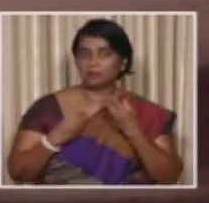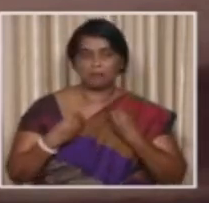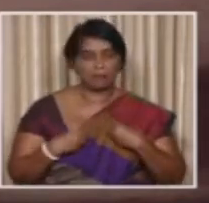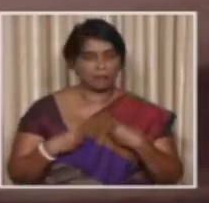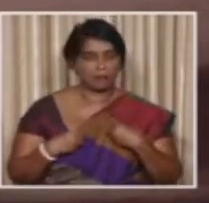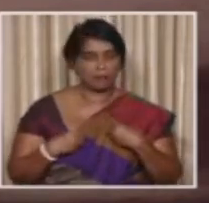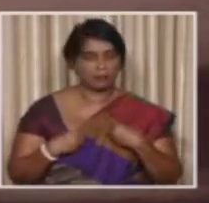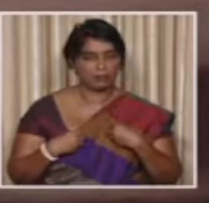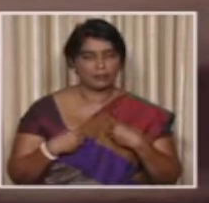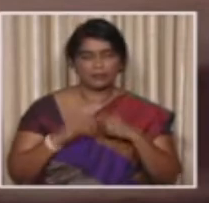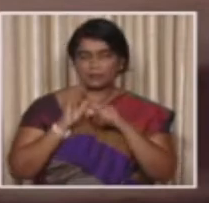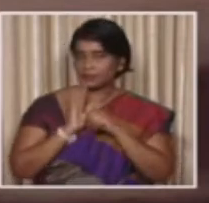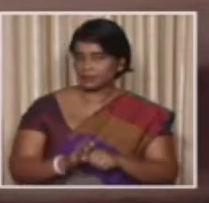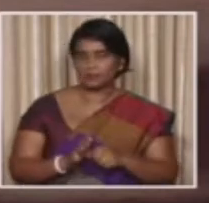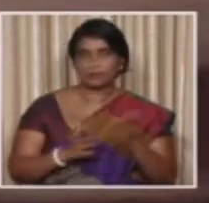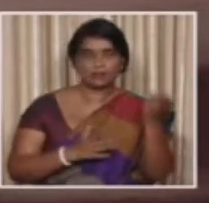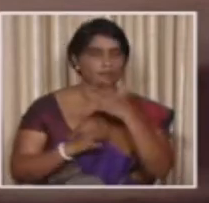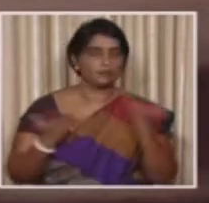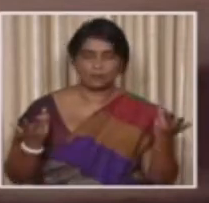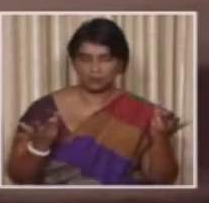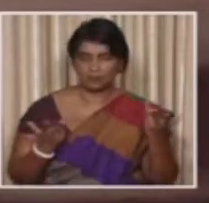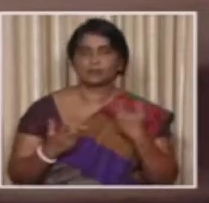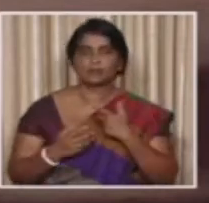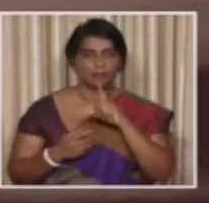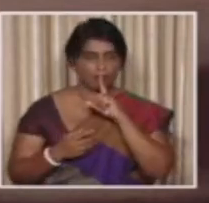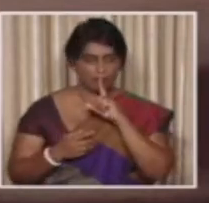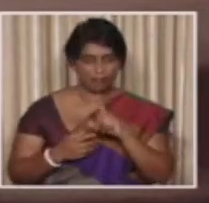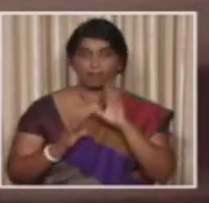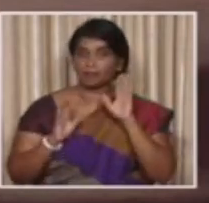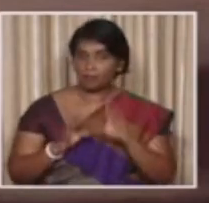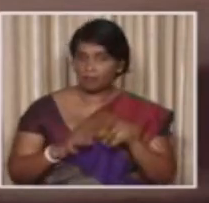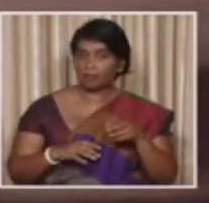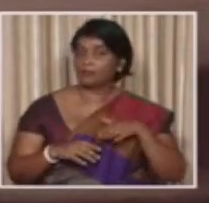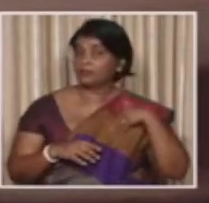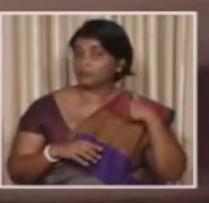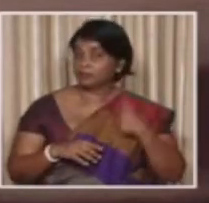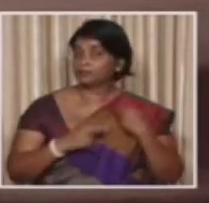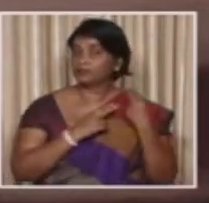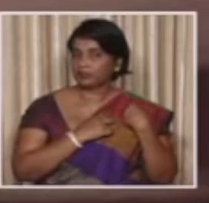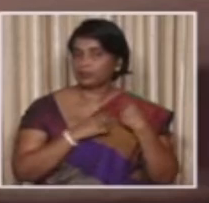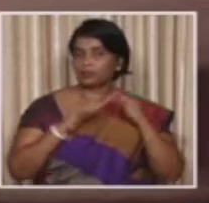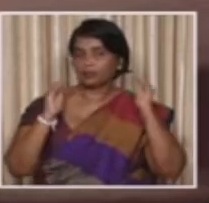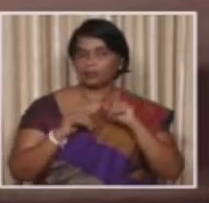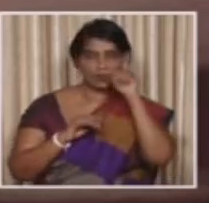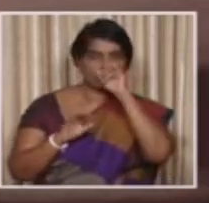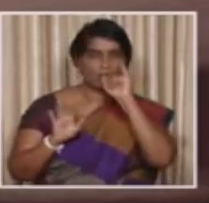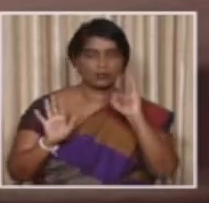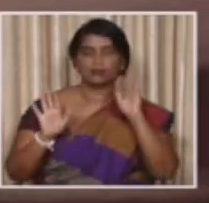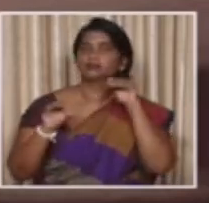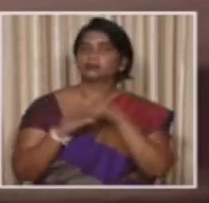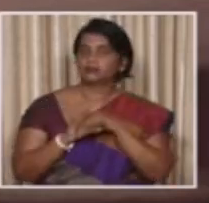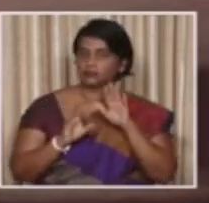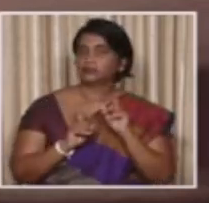පාඩුවක් අසාධාරණයක් කාටවත් වෙන්නේ නැහැ කියන එක අපි මතක් කරනවා හැබැයි ප්‍රධාන තනතුරු වල අවම මාස 6ක්වත් ඉන්න ඕනේ